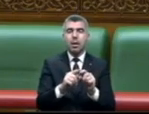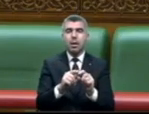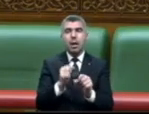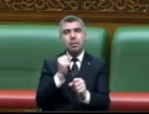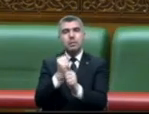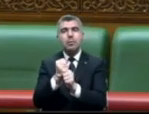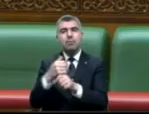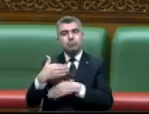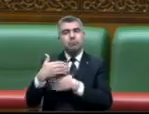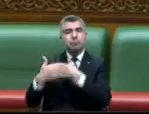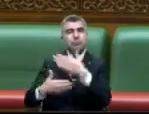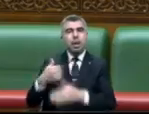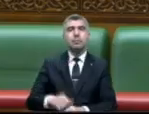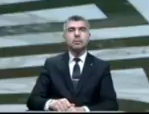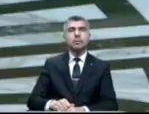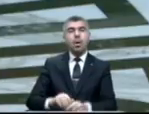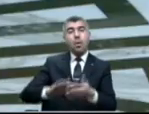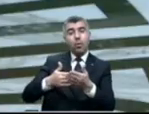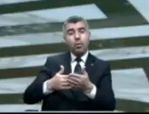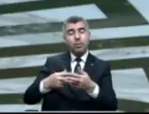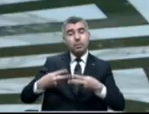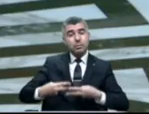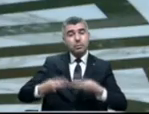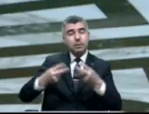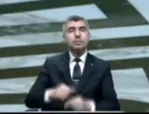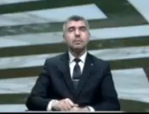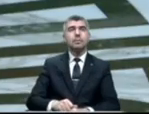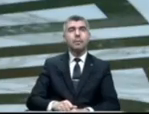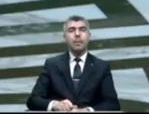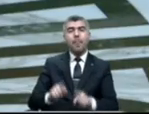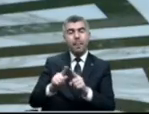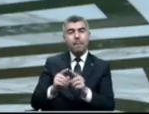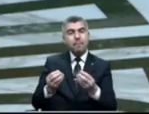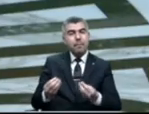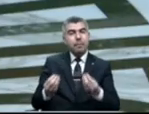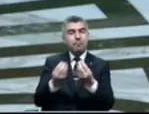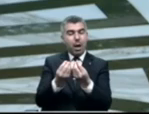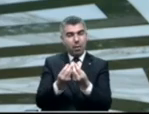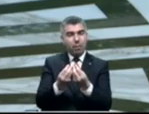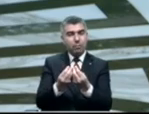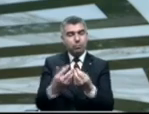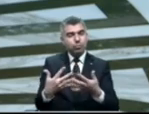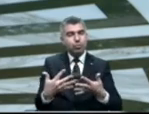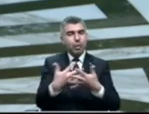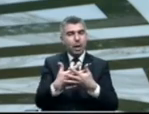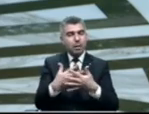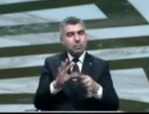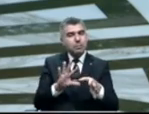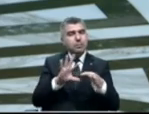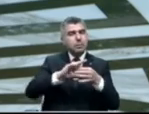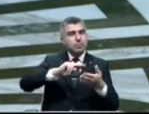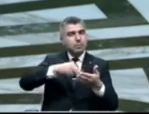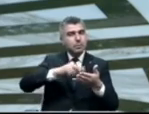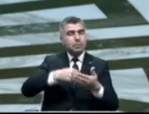الشغل. تنزيل هاد الركائز تم مع عدة شركاء